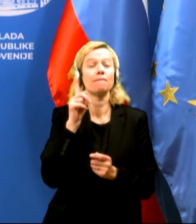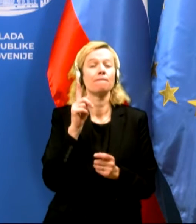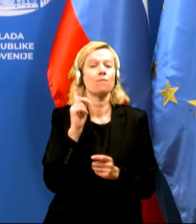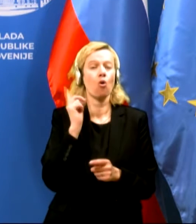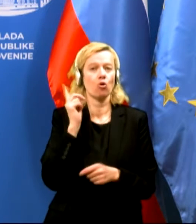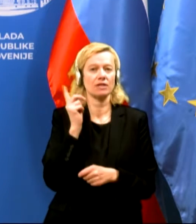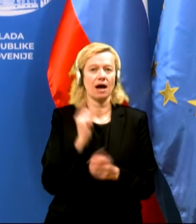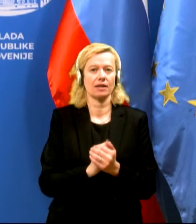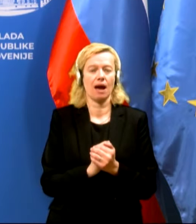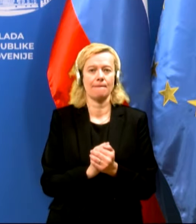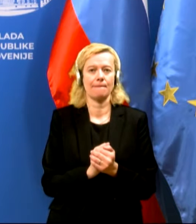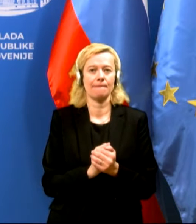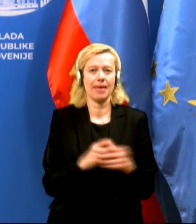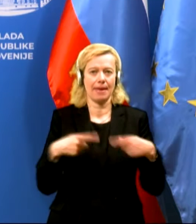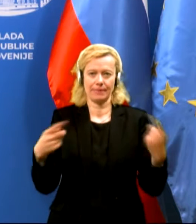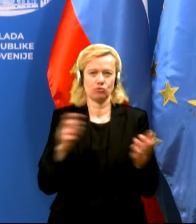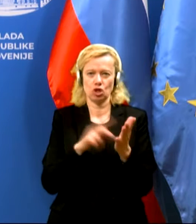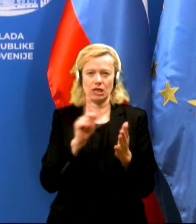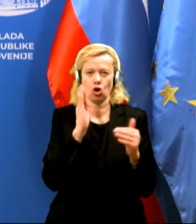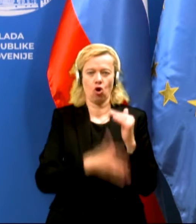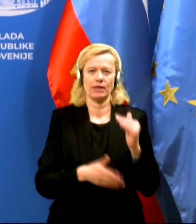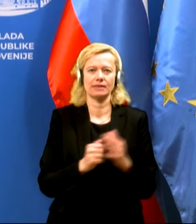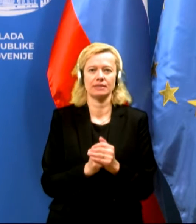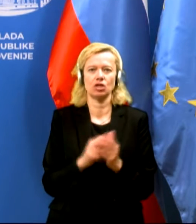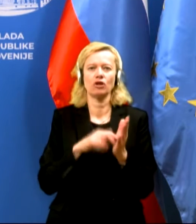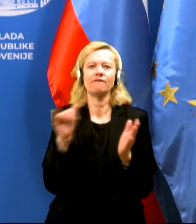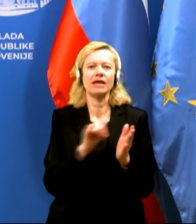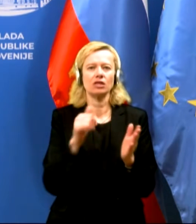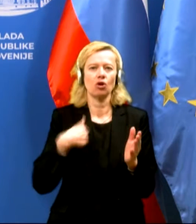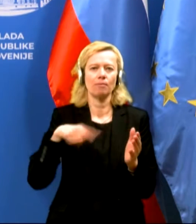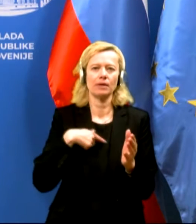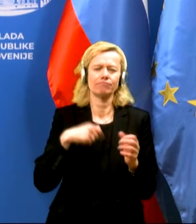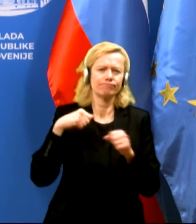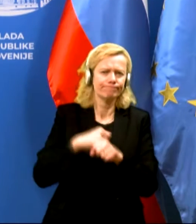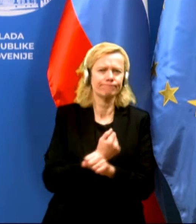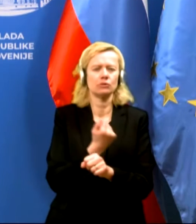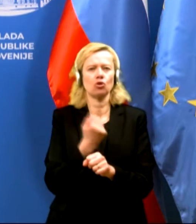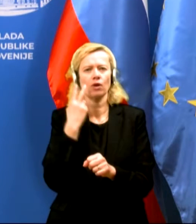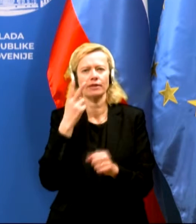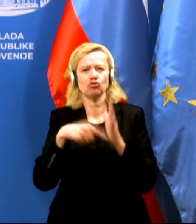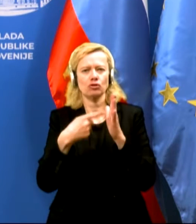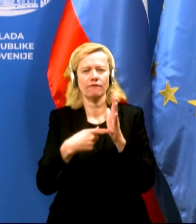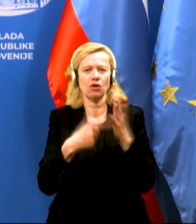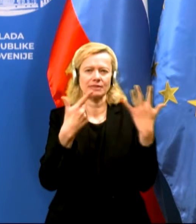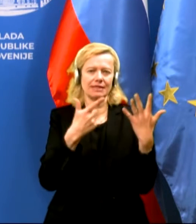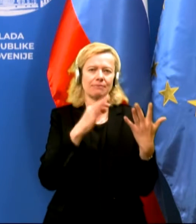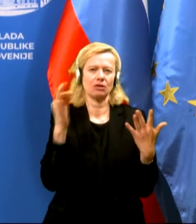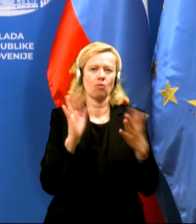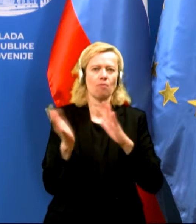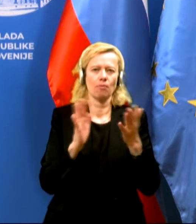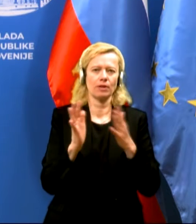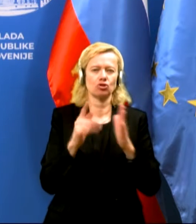opozarjam, epidemija ni konec. Še vedno smo trdno po številu, po 7-dnevnem povprečju